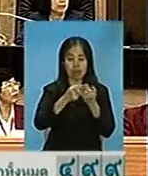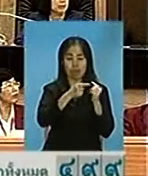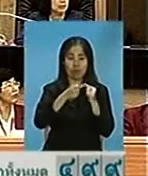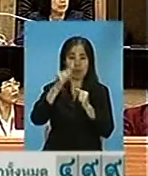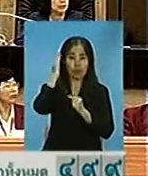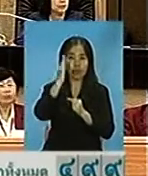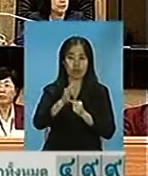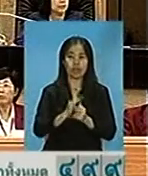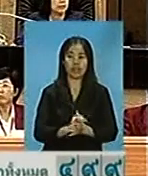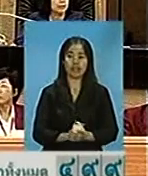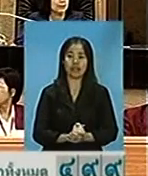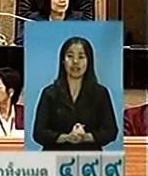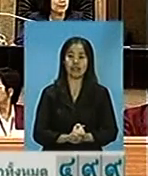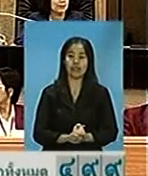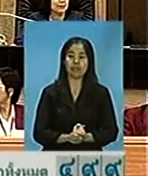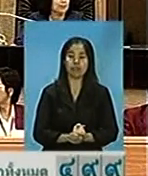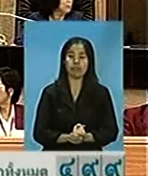ขอขอบคุณ